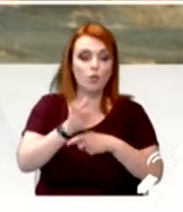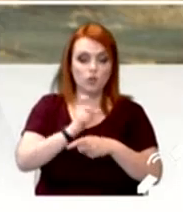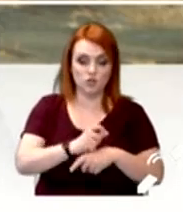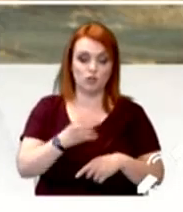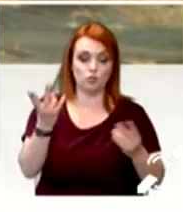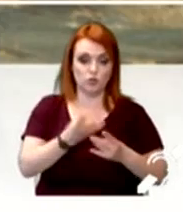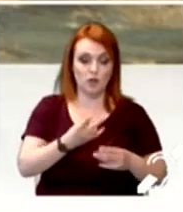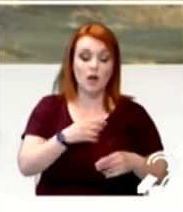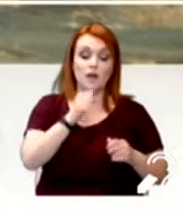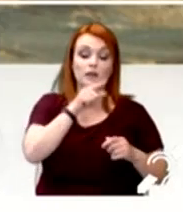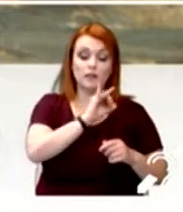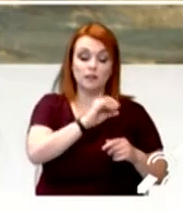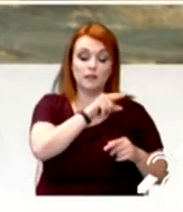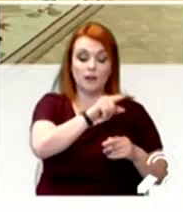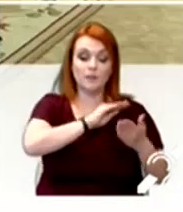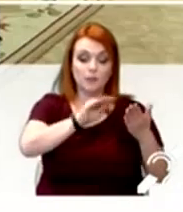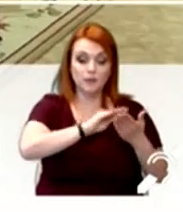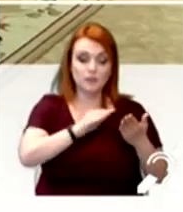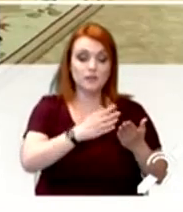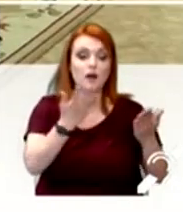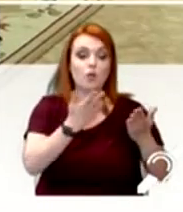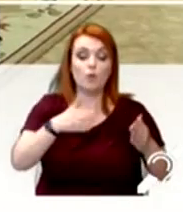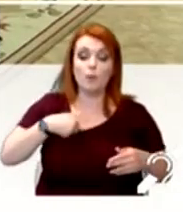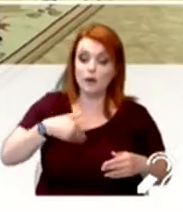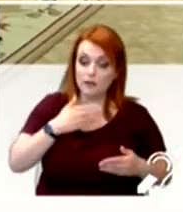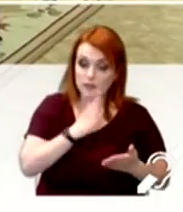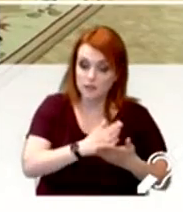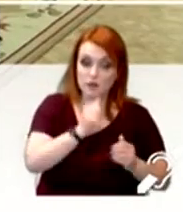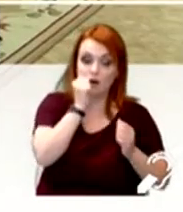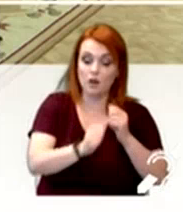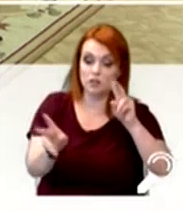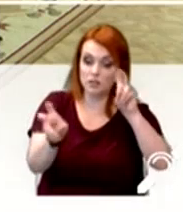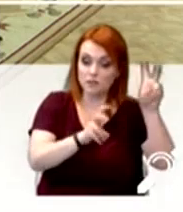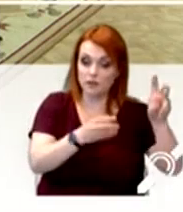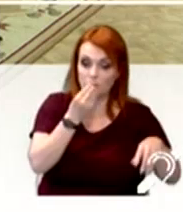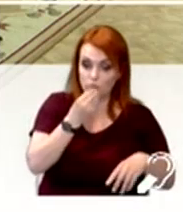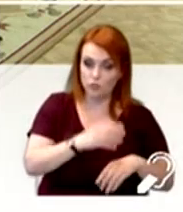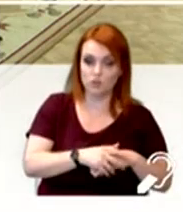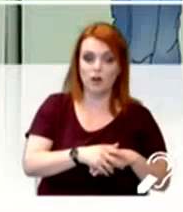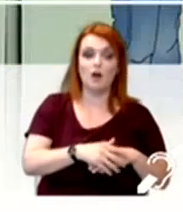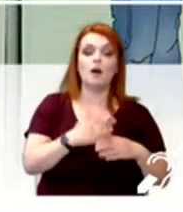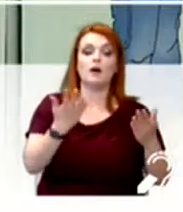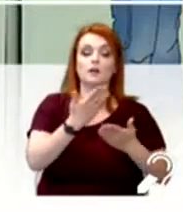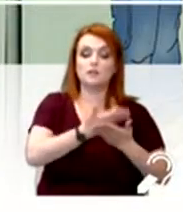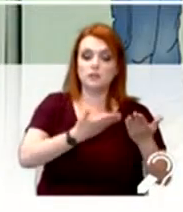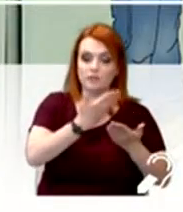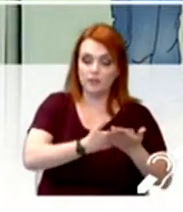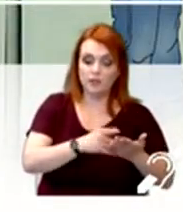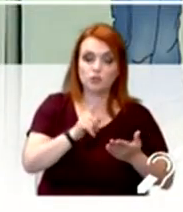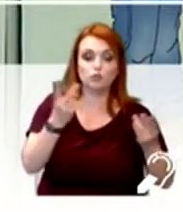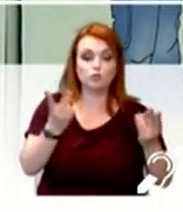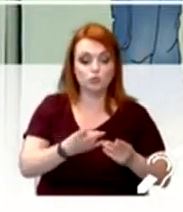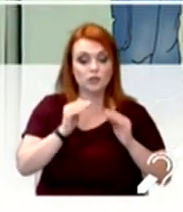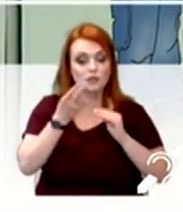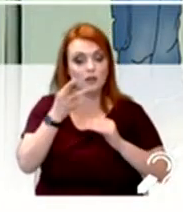alimente, rația zilnică a micro- și macronutrienților din alimente, produse alimentare recomandate în alimentația copiilor, dar și